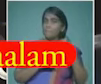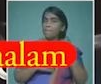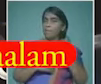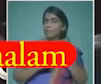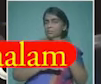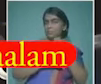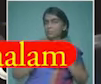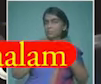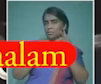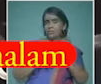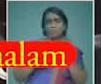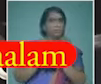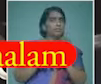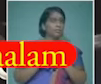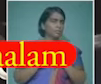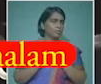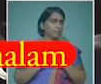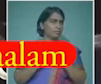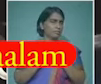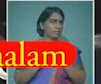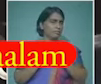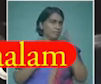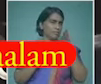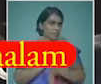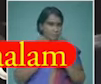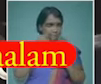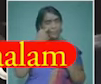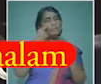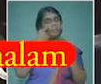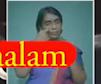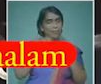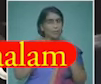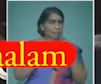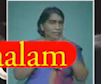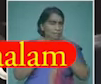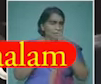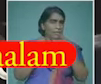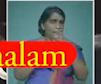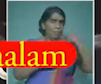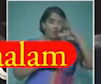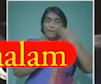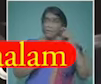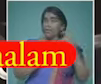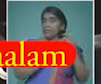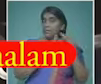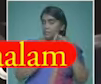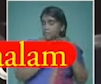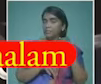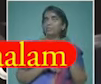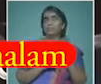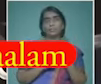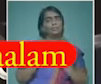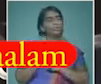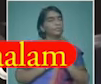தொல்பொருள் திணைக்களத்தினுடைய தலைப்பு இன்று 207, அந்த திணைக்களத்தின் ஊடாக வடக்கு கிழக்கிலே மேற்கொள்ளப்படுகின்ற அகழ்வாய்வுகள் அனைத்துமே மிக